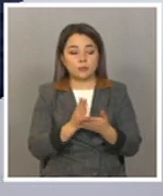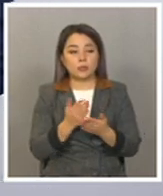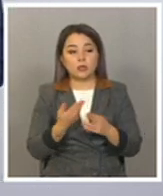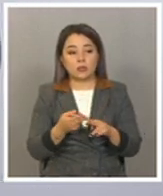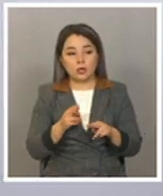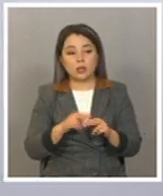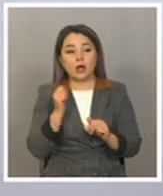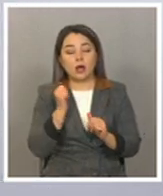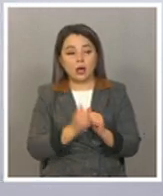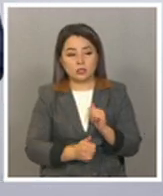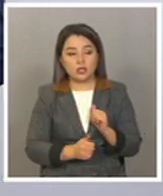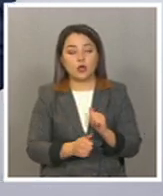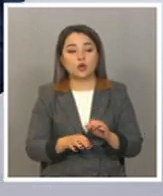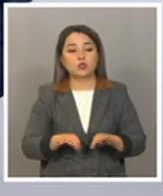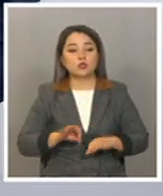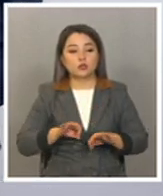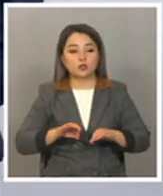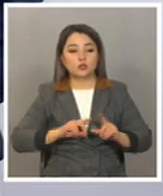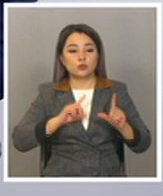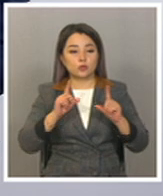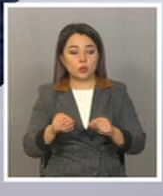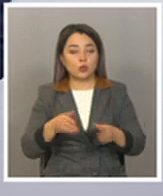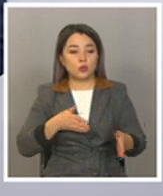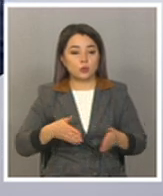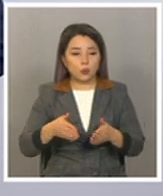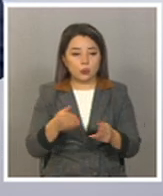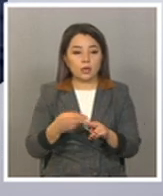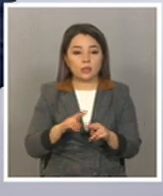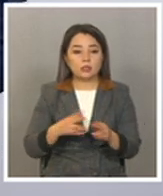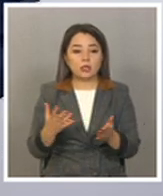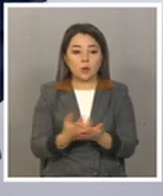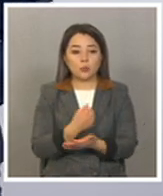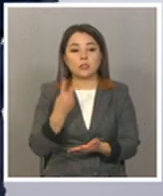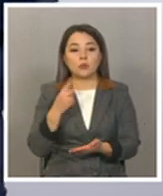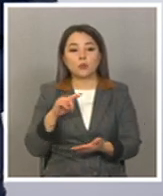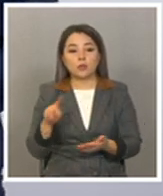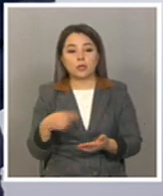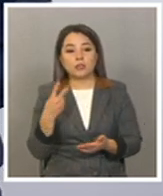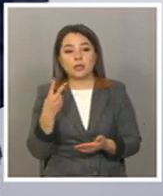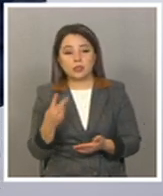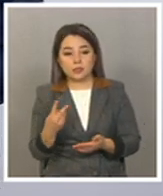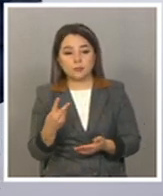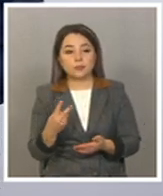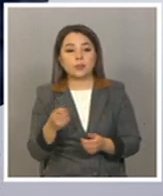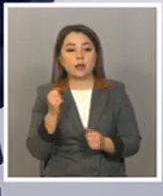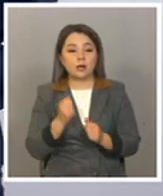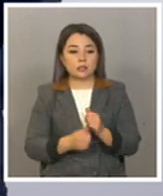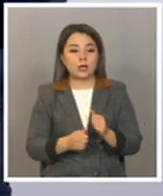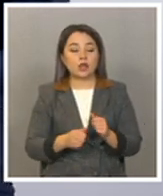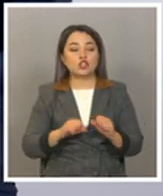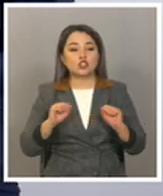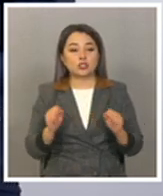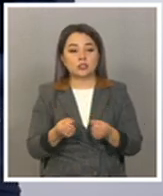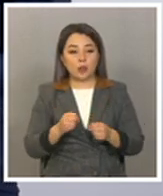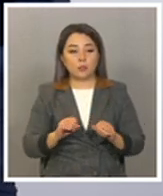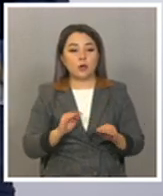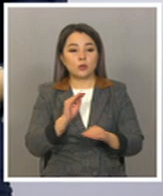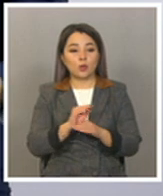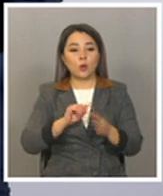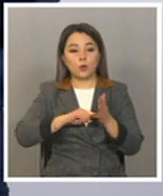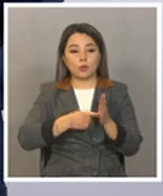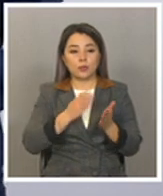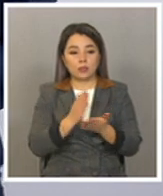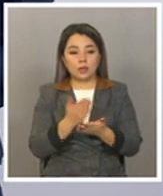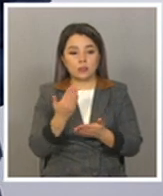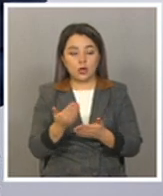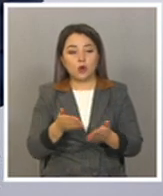әр қайсының жүрген жолын табу үшін осы 2,12-ні әр қайсының жылдамдығын көбейтеміз және